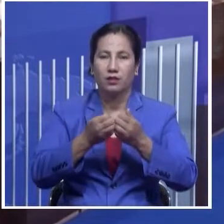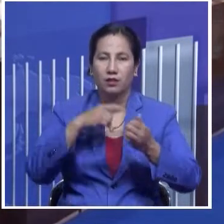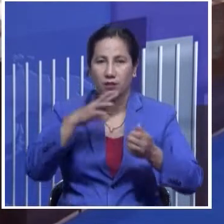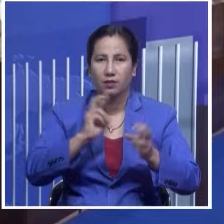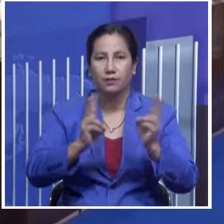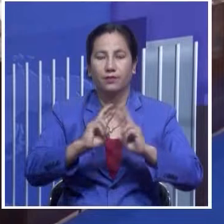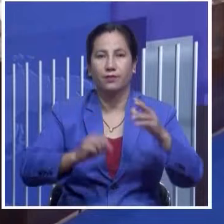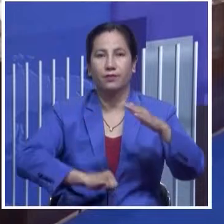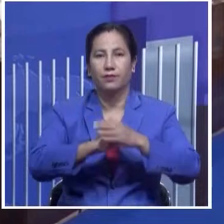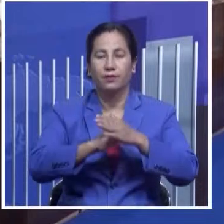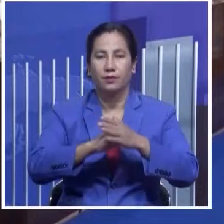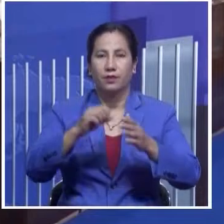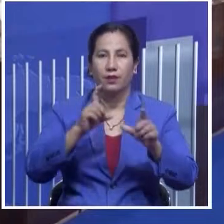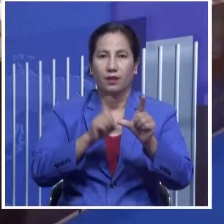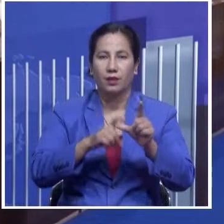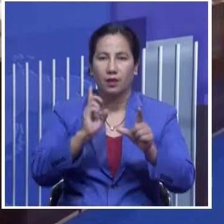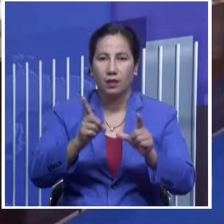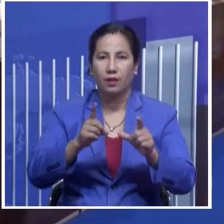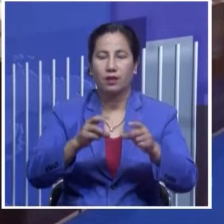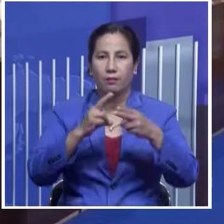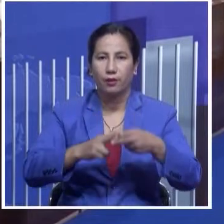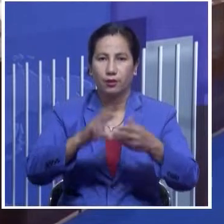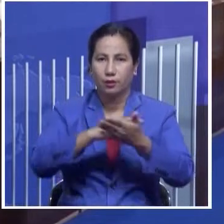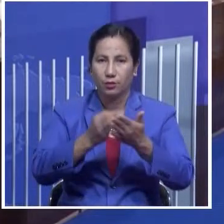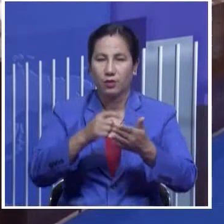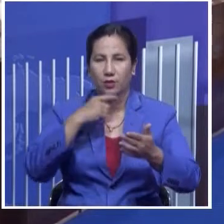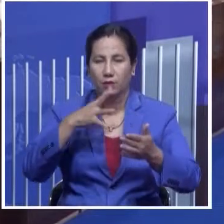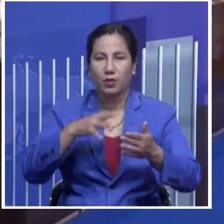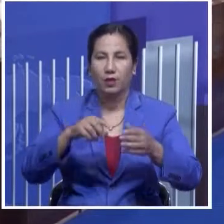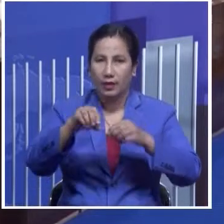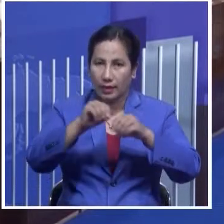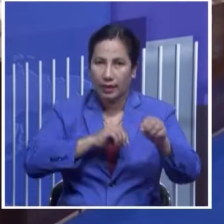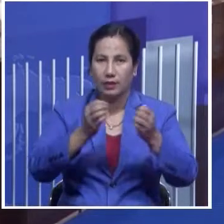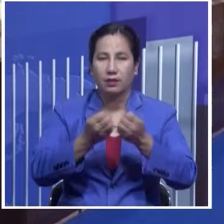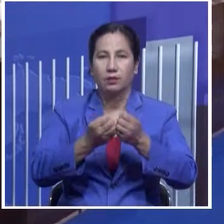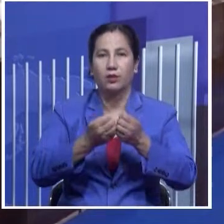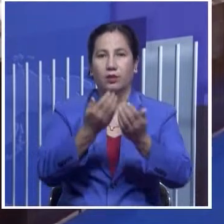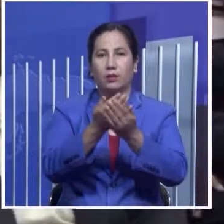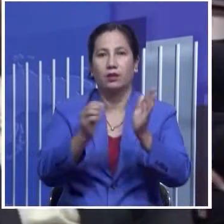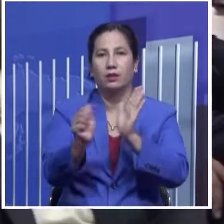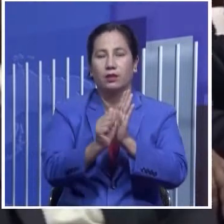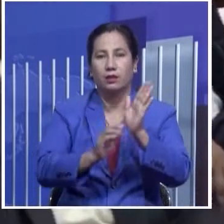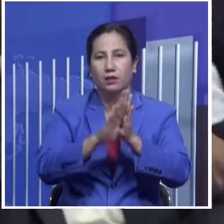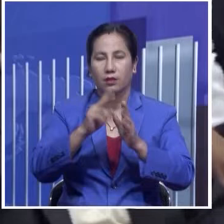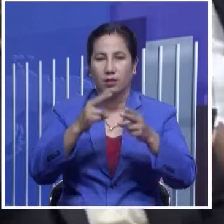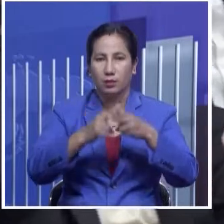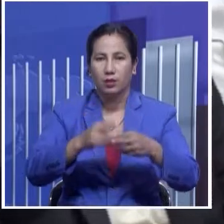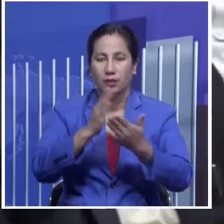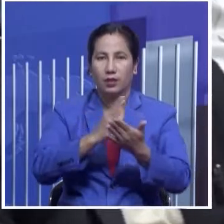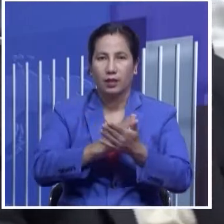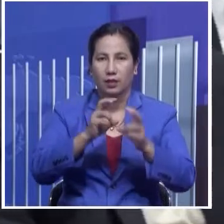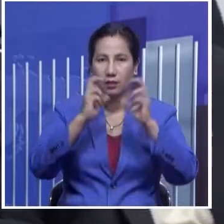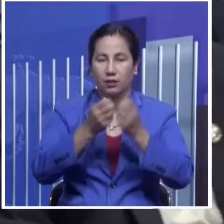छन्। प्रमुख प्रतिपक्षी नेकपा एमाले भने बजेट संशोधन मात्र नभएर खारेज हुनुपर्ने माग अघि सारेको छ। बजेट तथा कार्यक्रम संशोधन